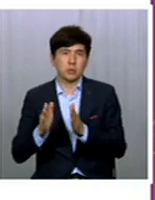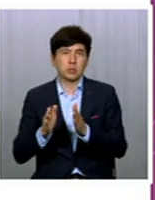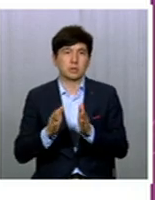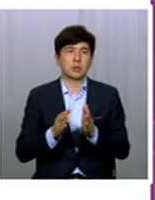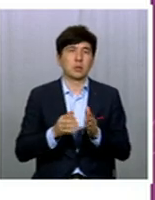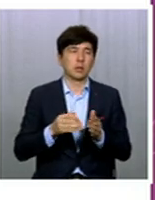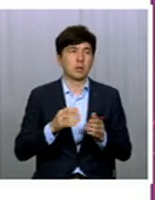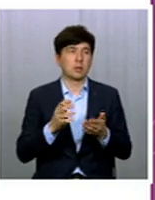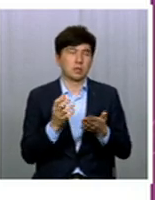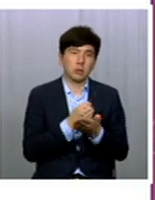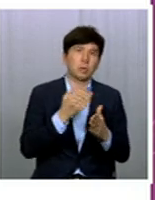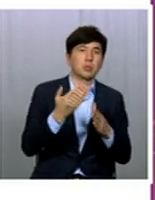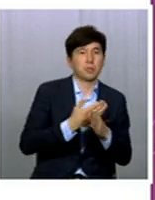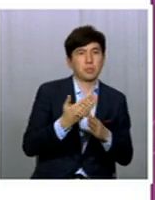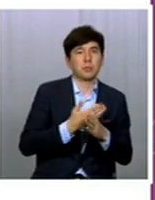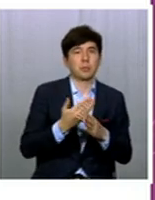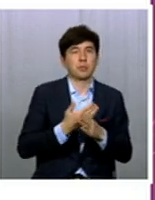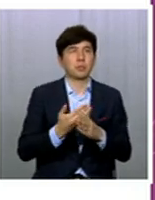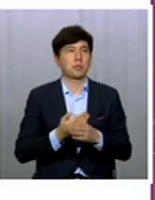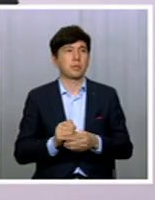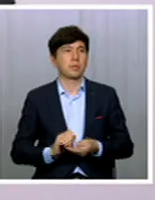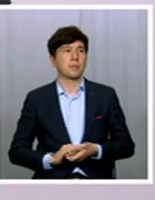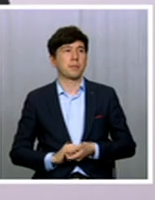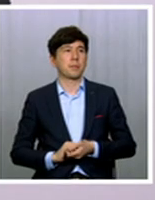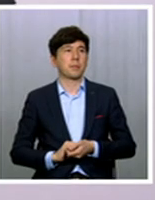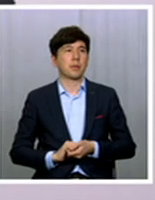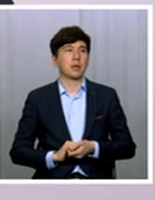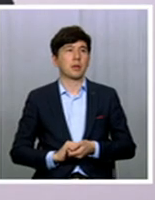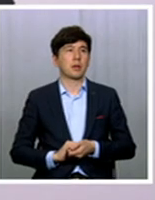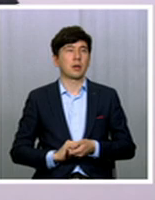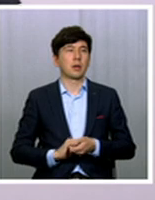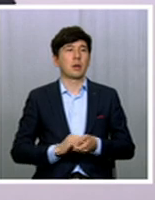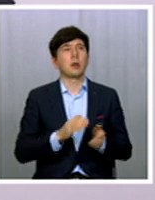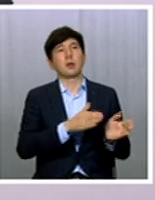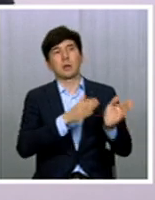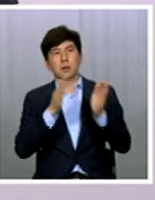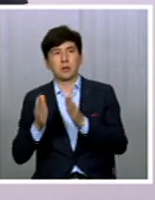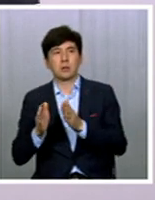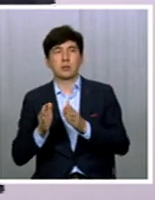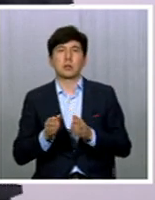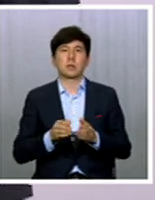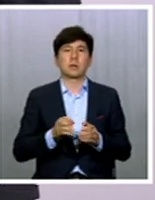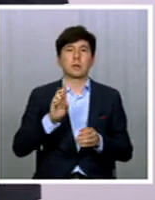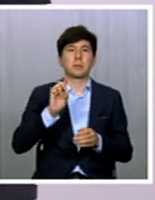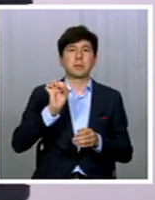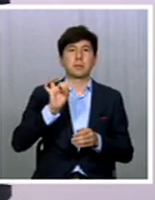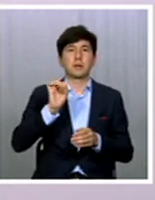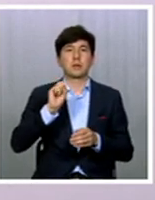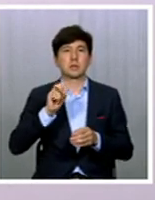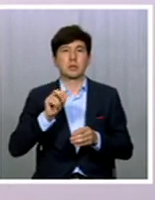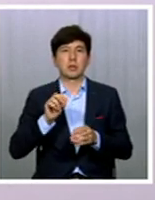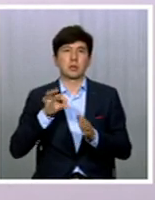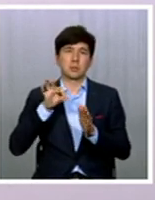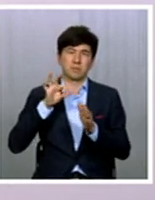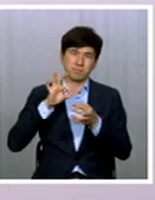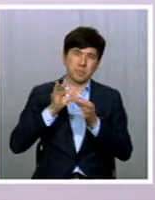беру арқылы осы еңбек биржасын жүзеге асырады. Ал енді биржаға тағы нақты түсінік беріп кететін болсақ,